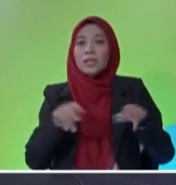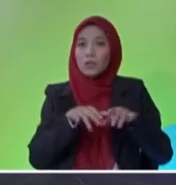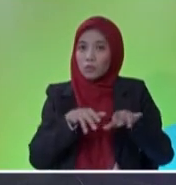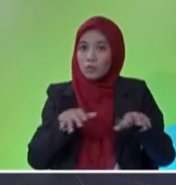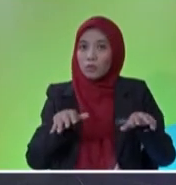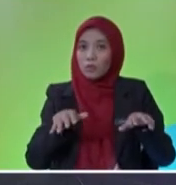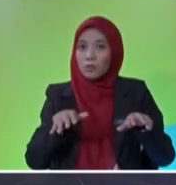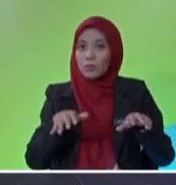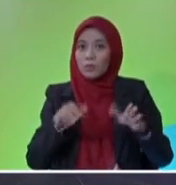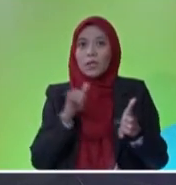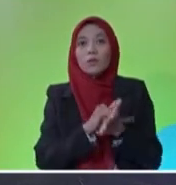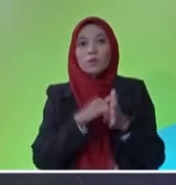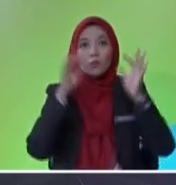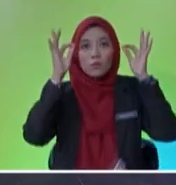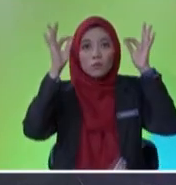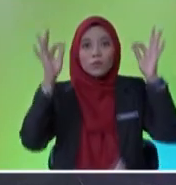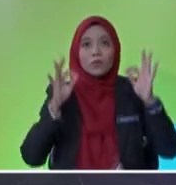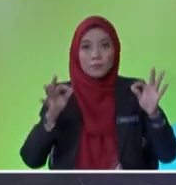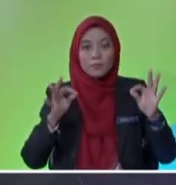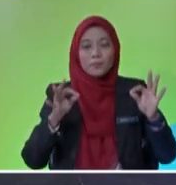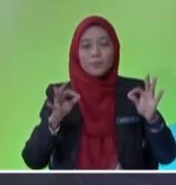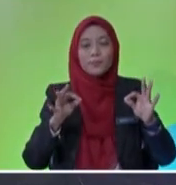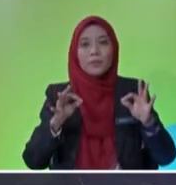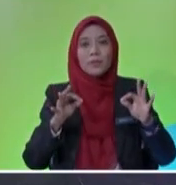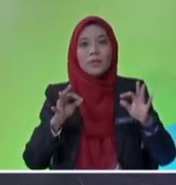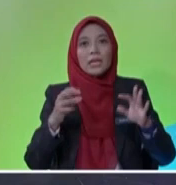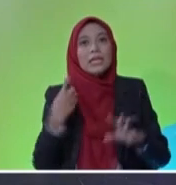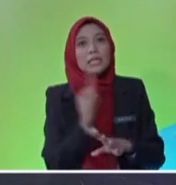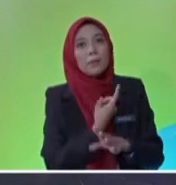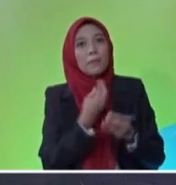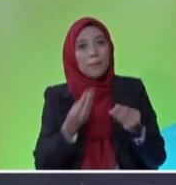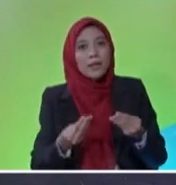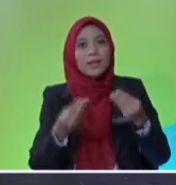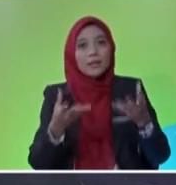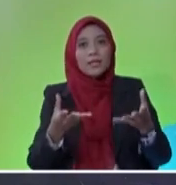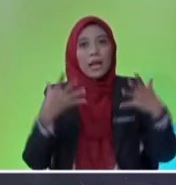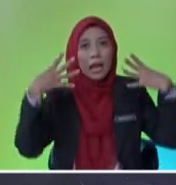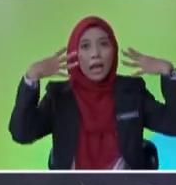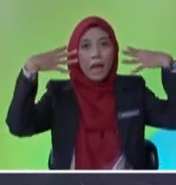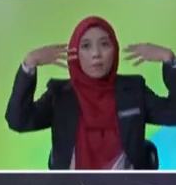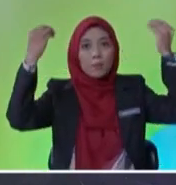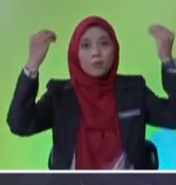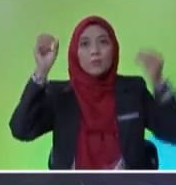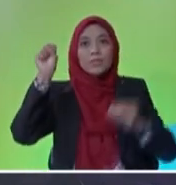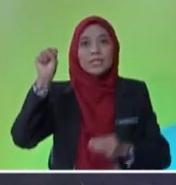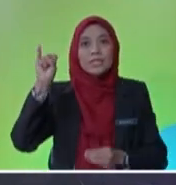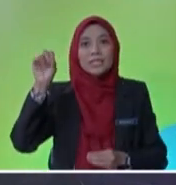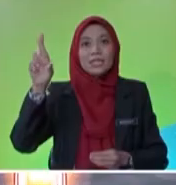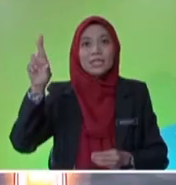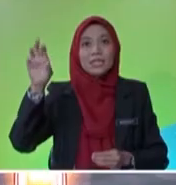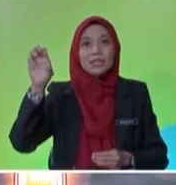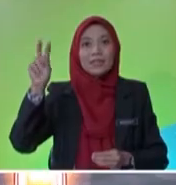itu keputusan J Oke kita bagi juga Shireen kepada kedua-duanya satu sidem kepada kedua-duanya